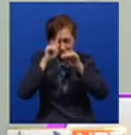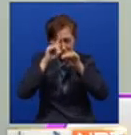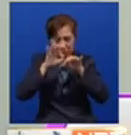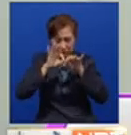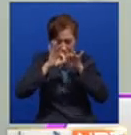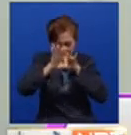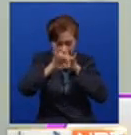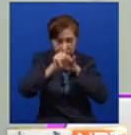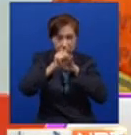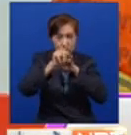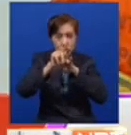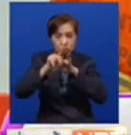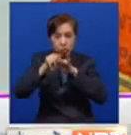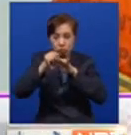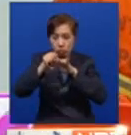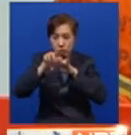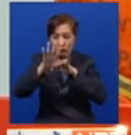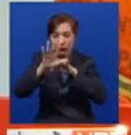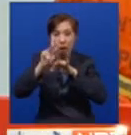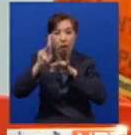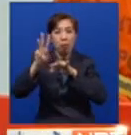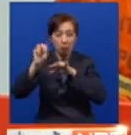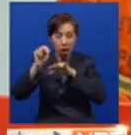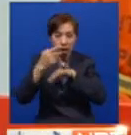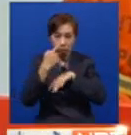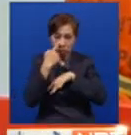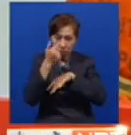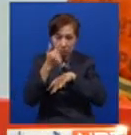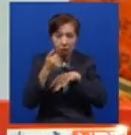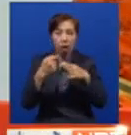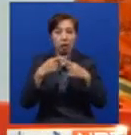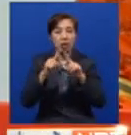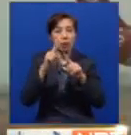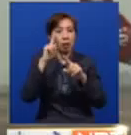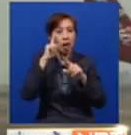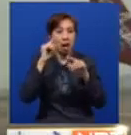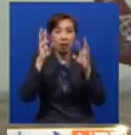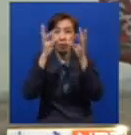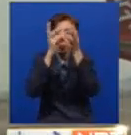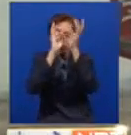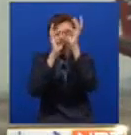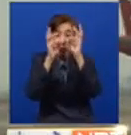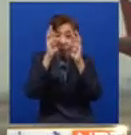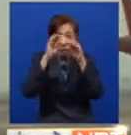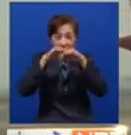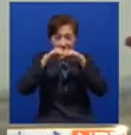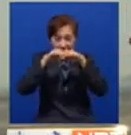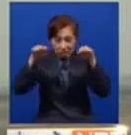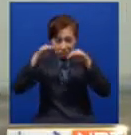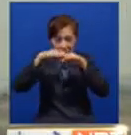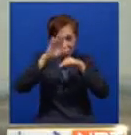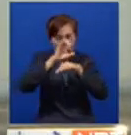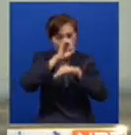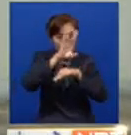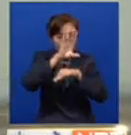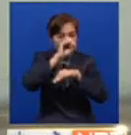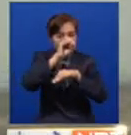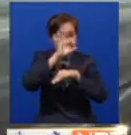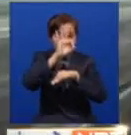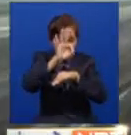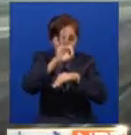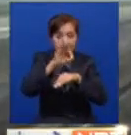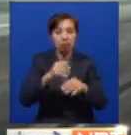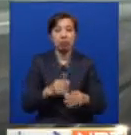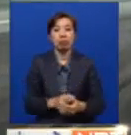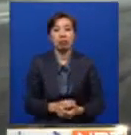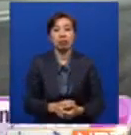มตรขณะที่การตรวจวัดค่าฝุ่นละอองในอากาศพบว่าเกินมาตรฐานวัดได้159ไมโครกรัมต่